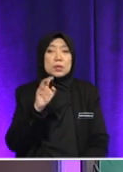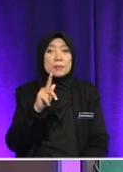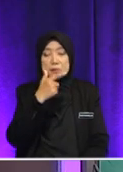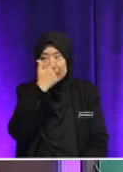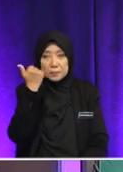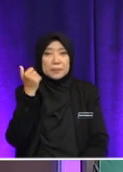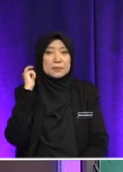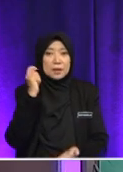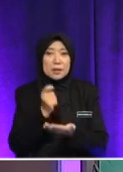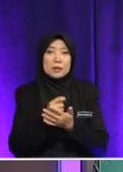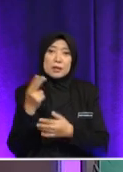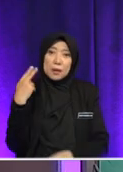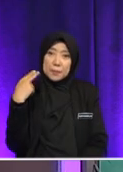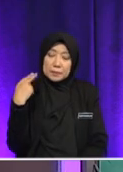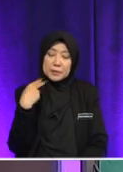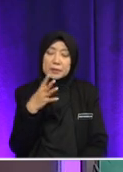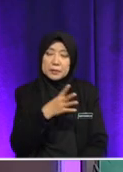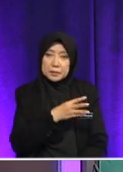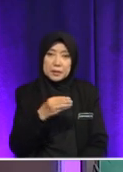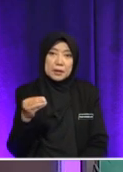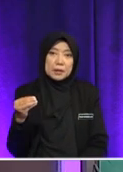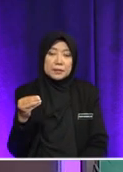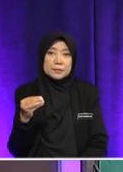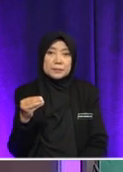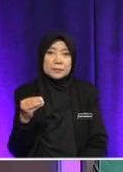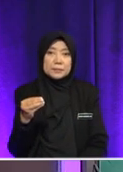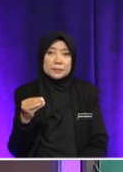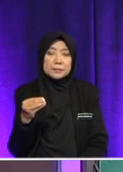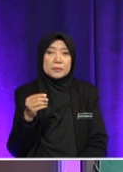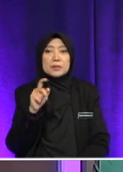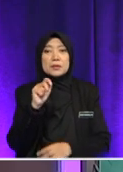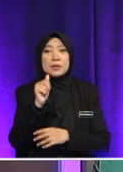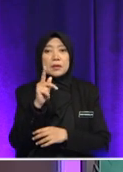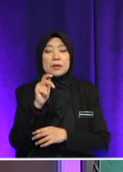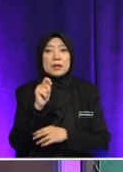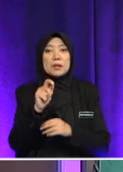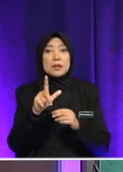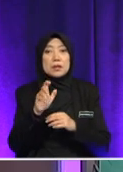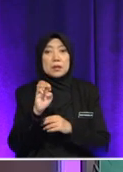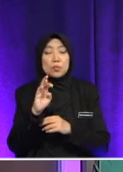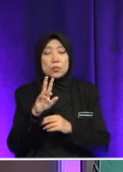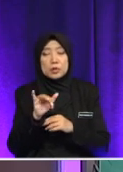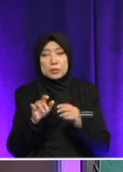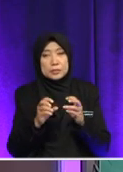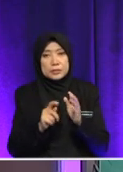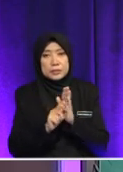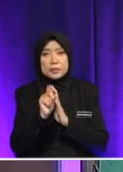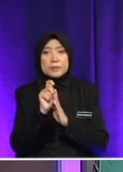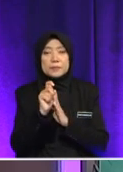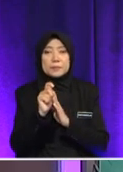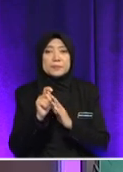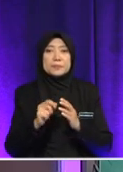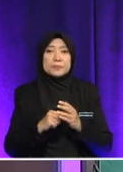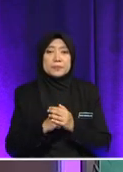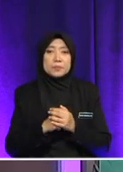tahan habo dan juga dia takabur yang tinggi oke disesuailah Ya ini